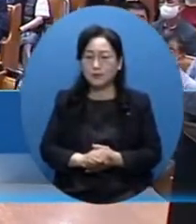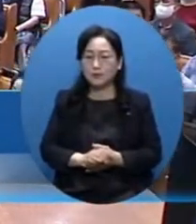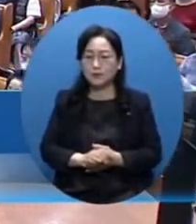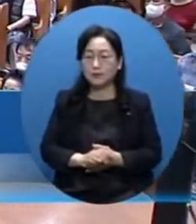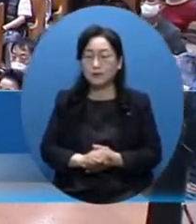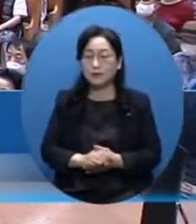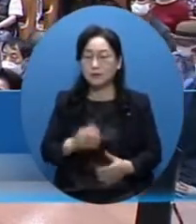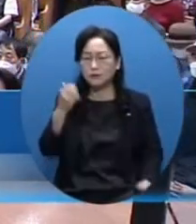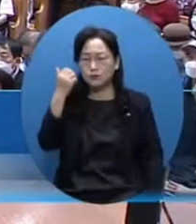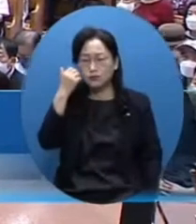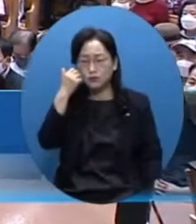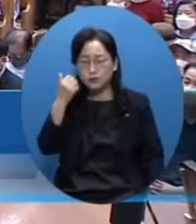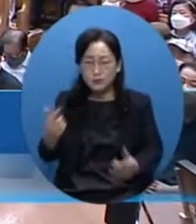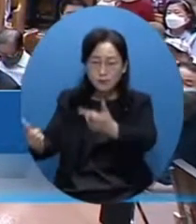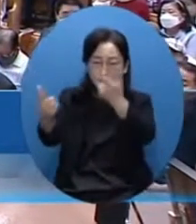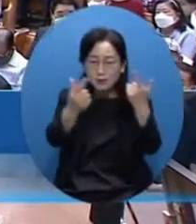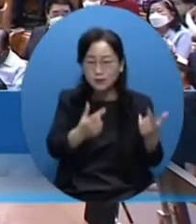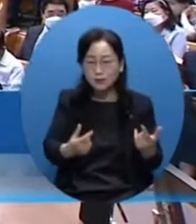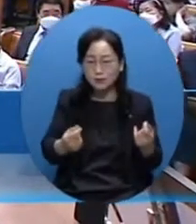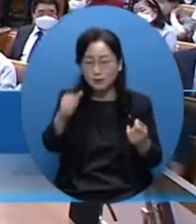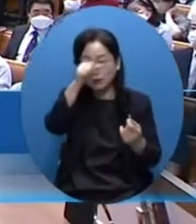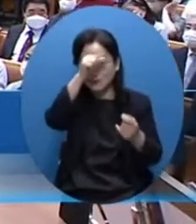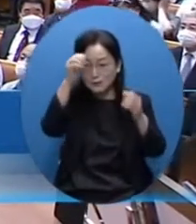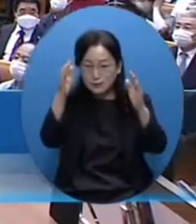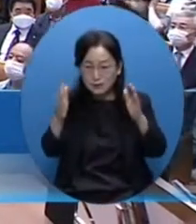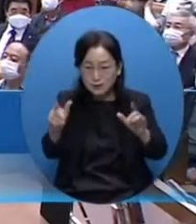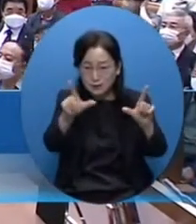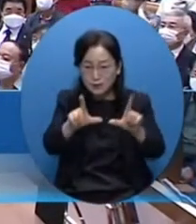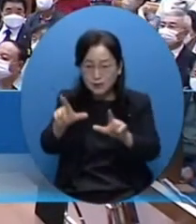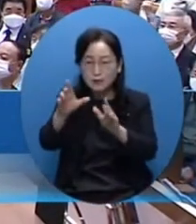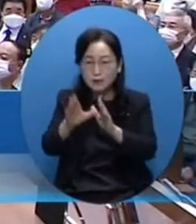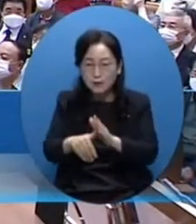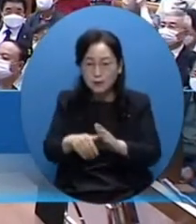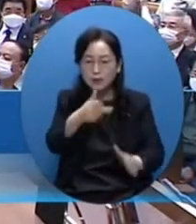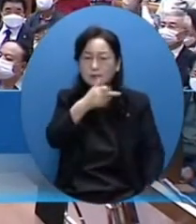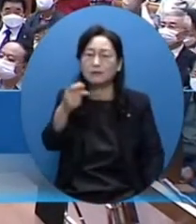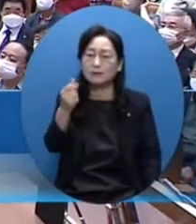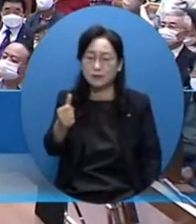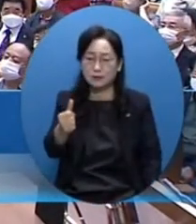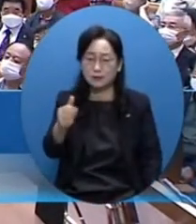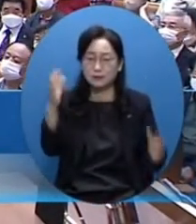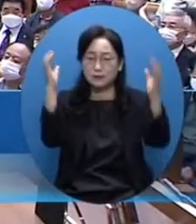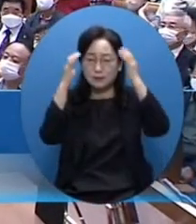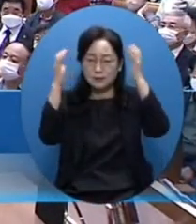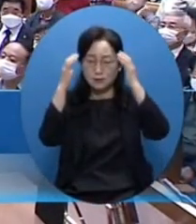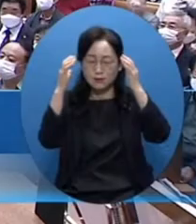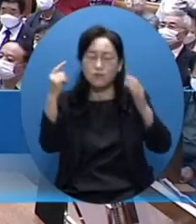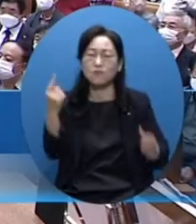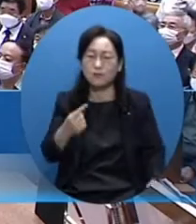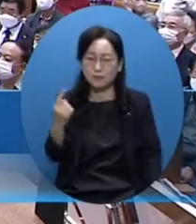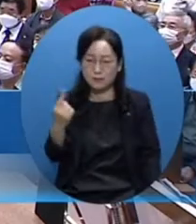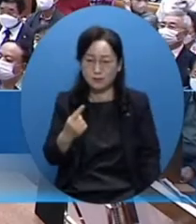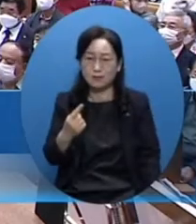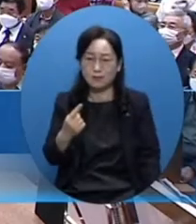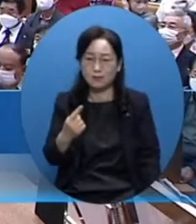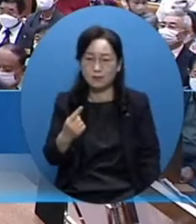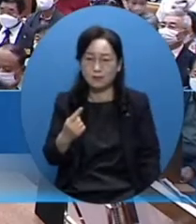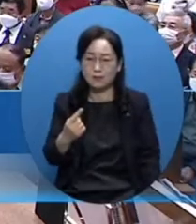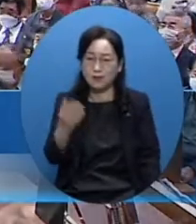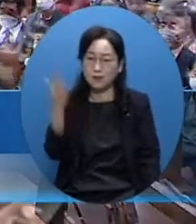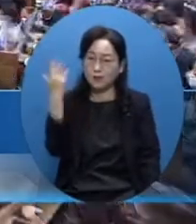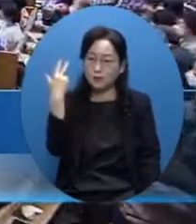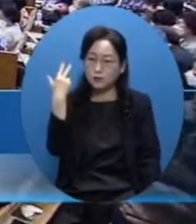누구나 인생을 살다 보면 크고 작은 시련을 맞이하게 됩니다 제 1 화